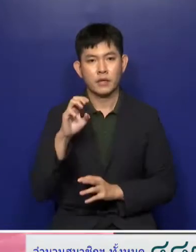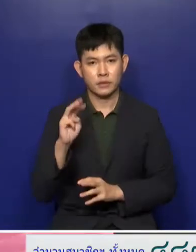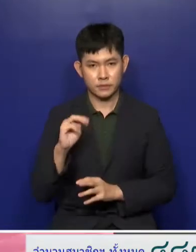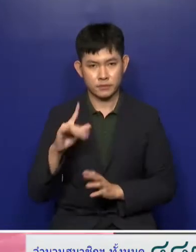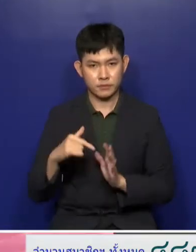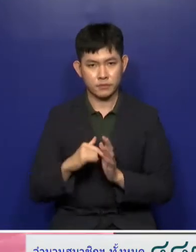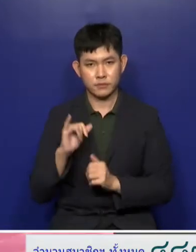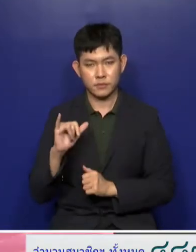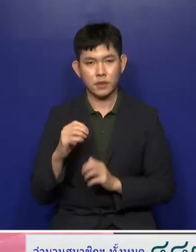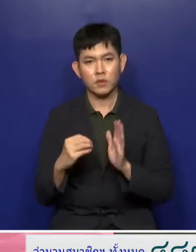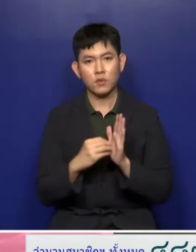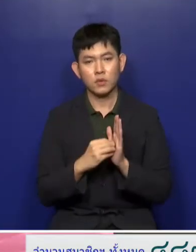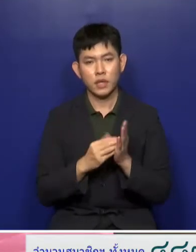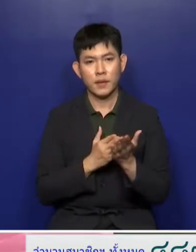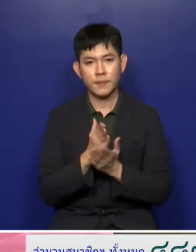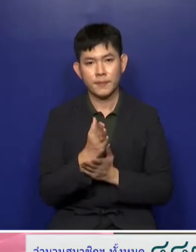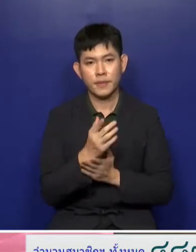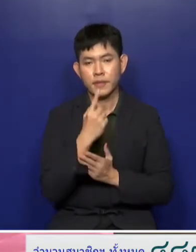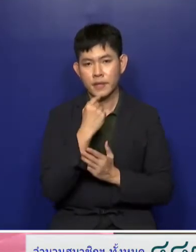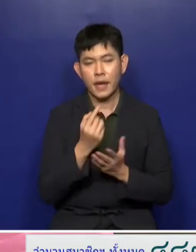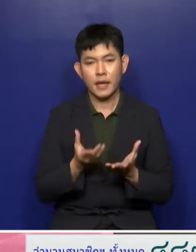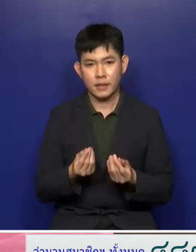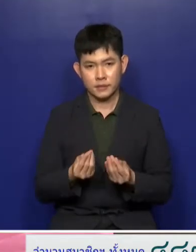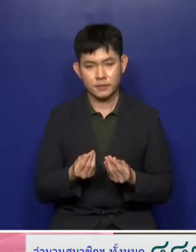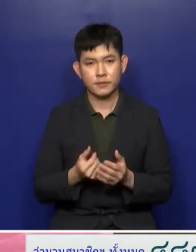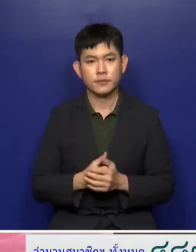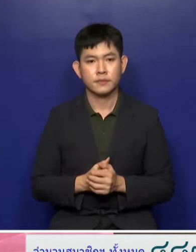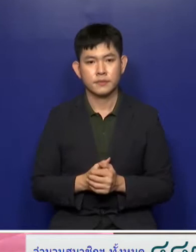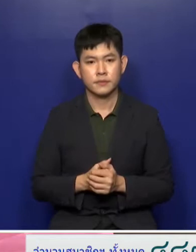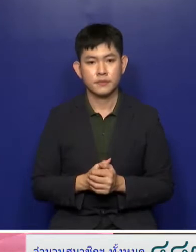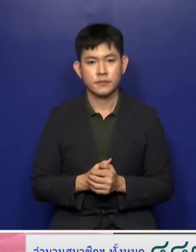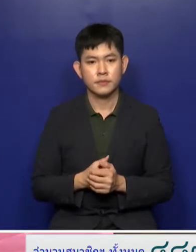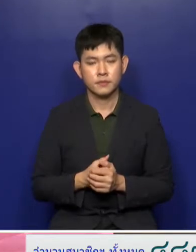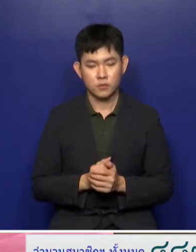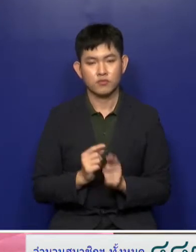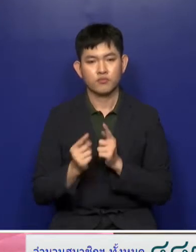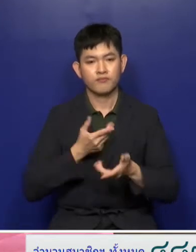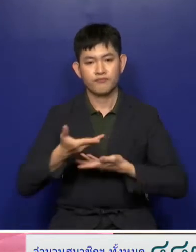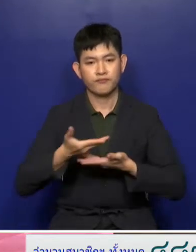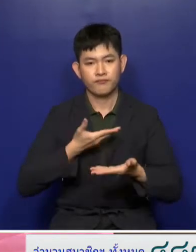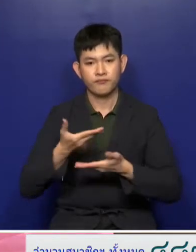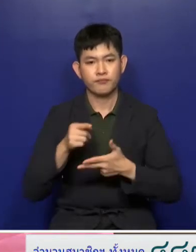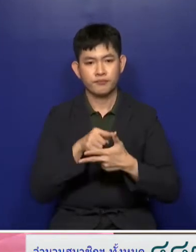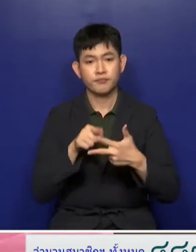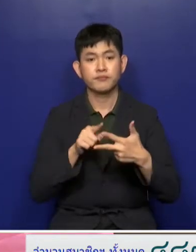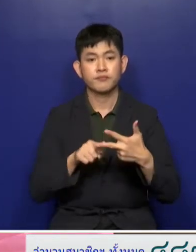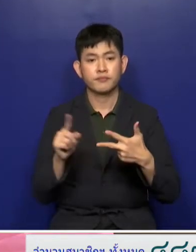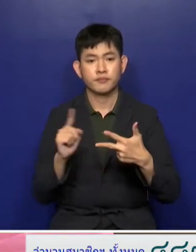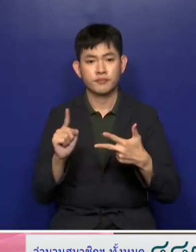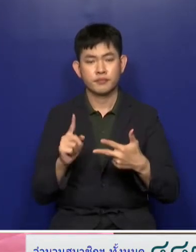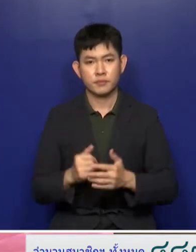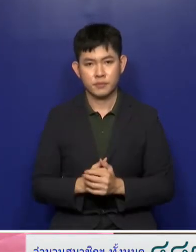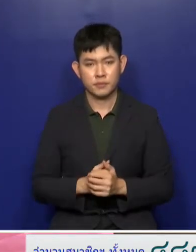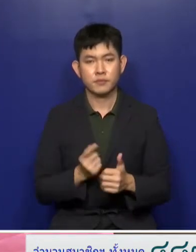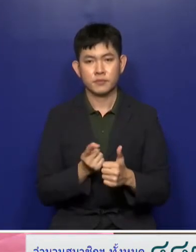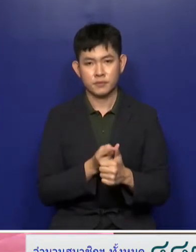นครเขต 5ดินแดงเพื่อความพรรคเพื่อไทยขออนุญาตหารือถ้ามาทาน 3เรื่องไปถึงหน่วยงานนะครับในเรื่อง